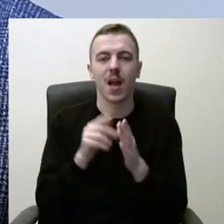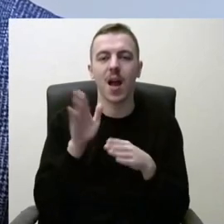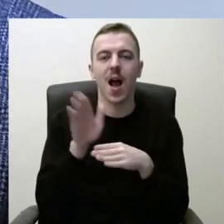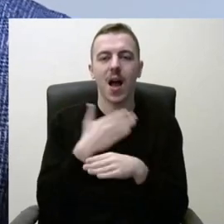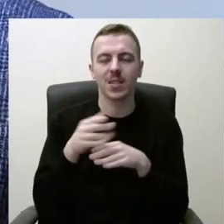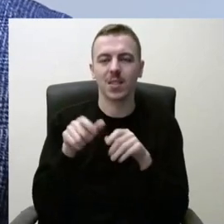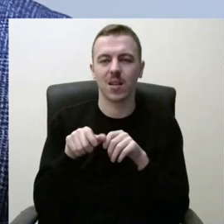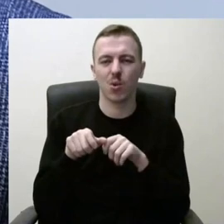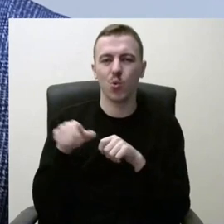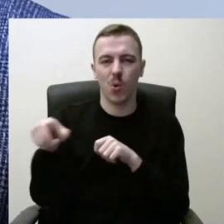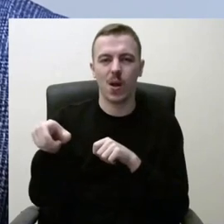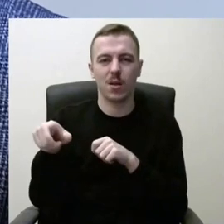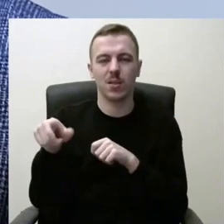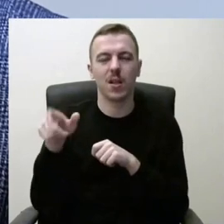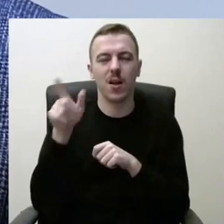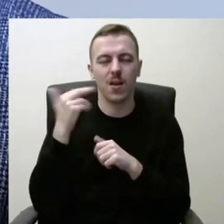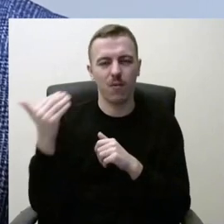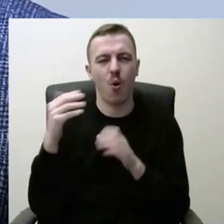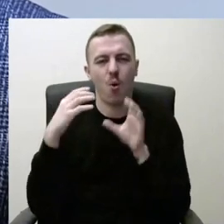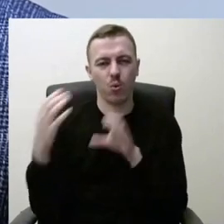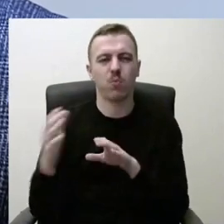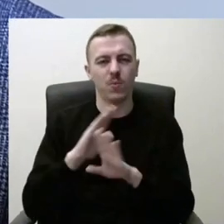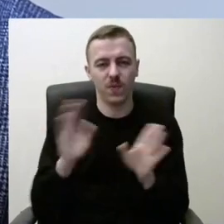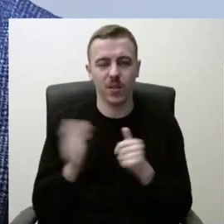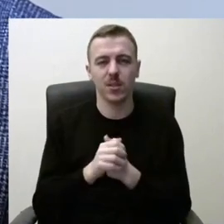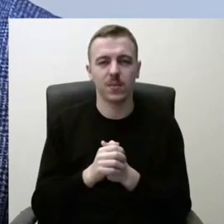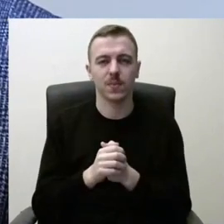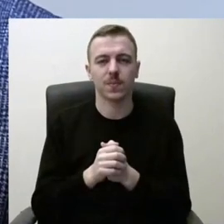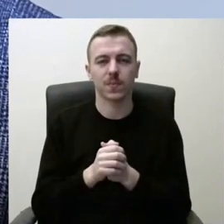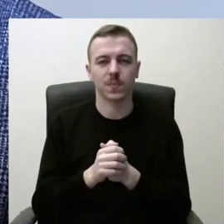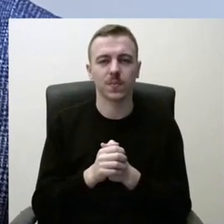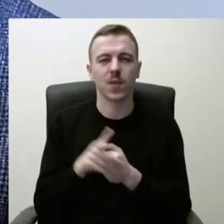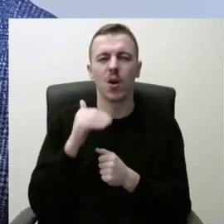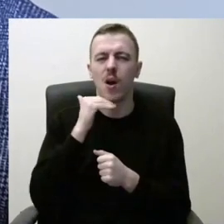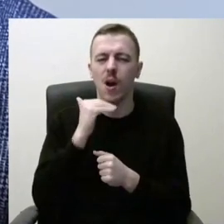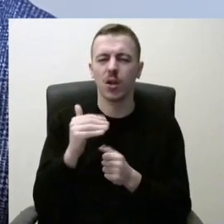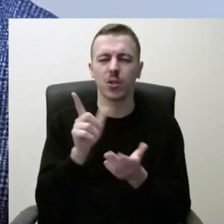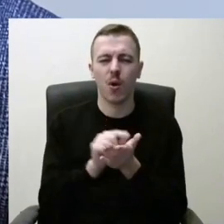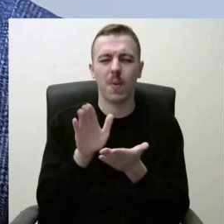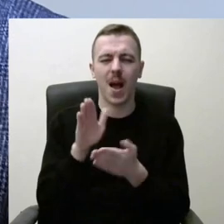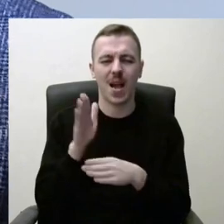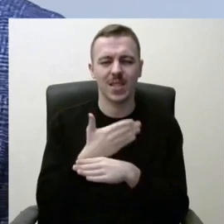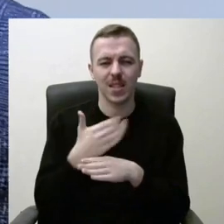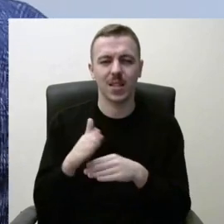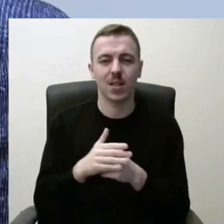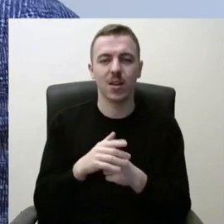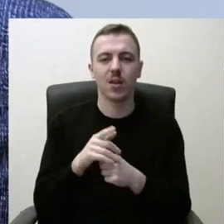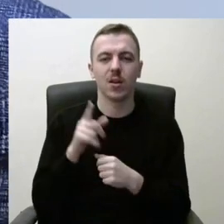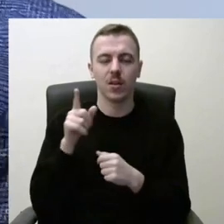juostos viešajam transportui. Jos turi būti aiškiai atskirtos, kas leistų